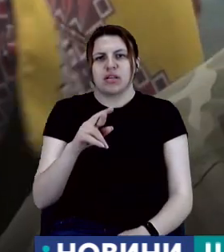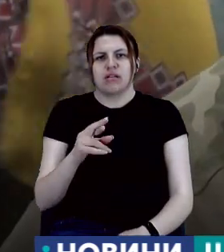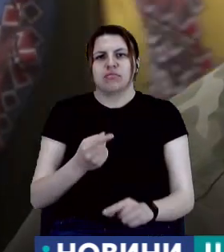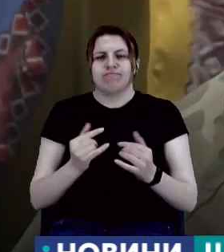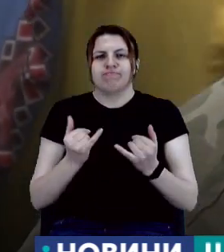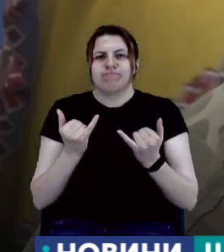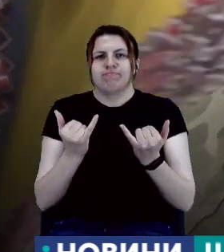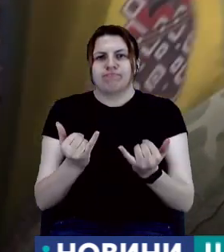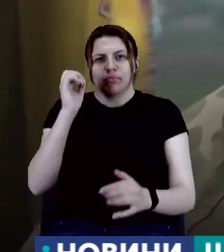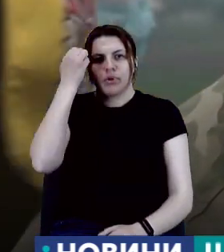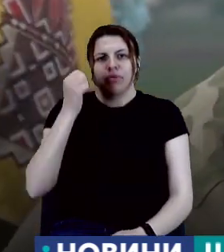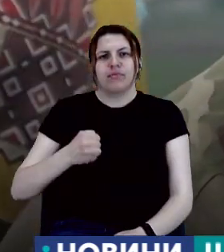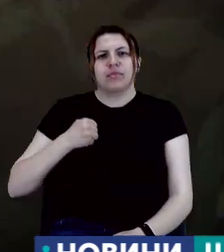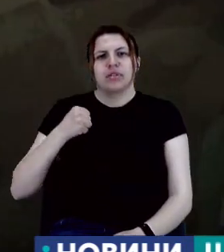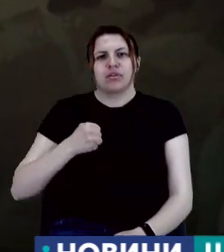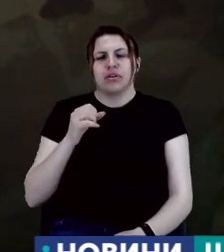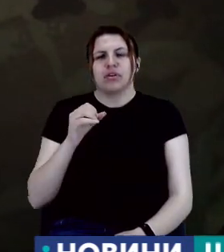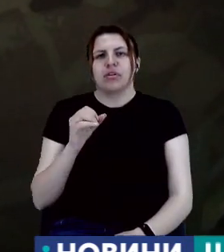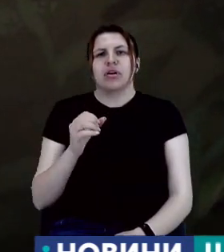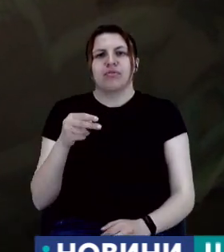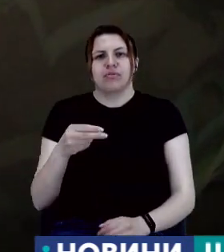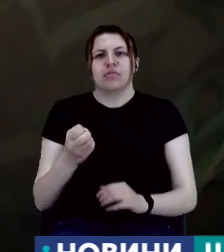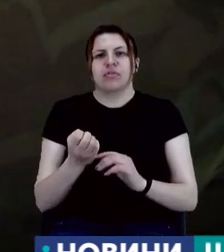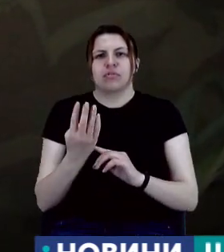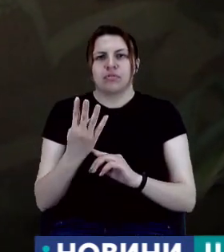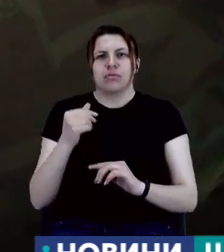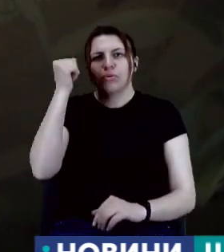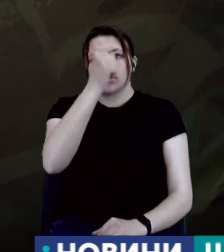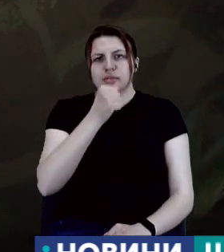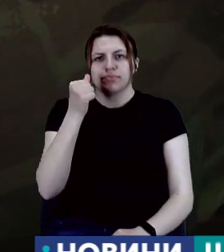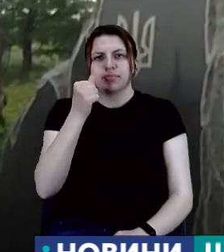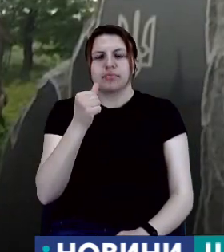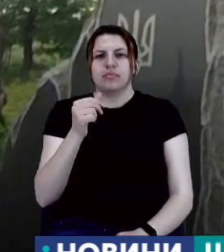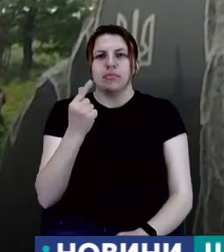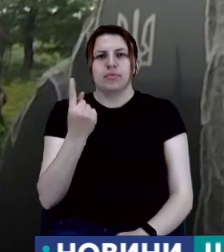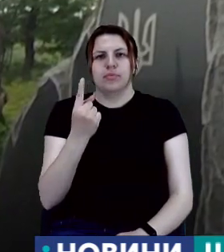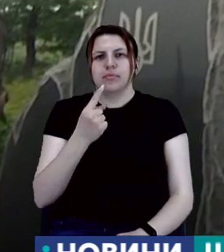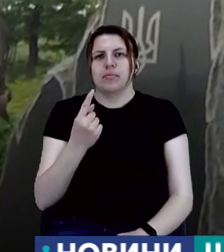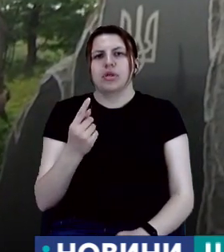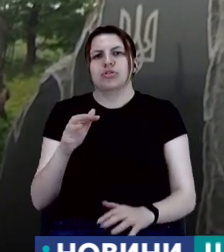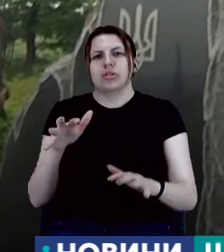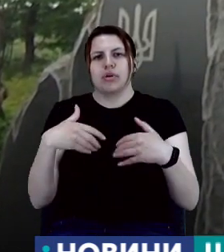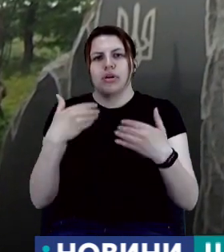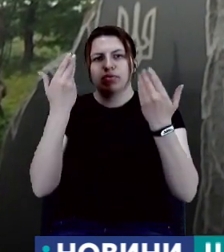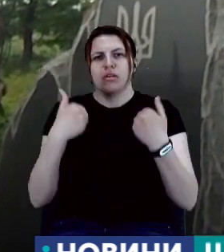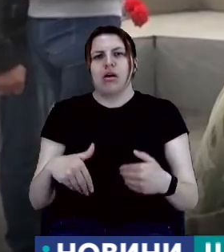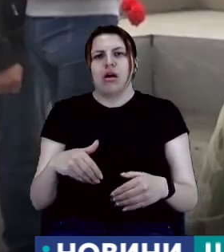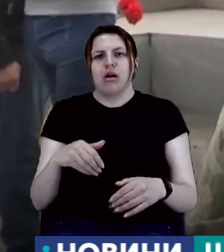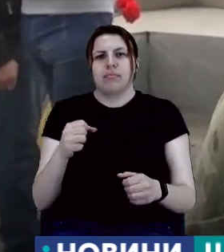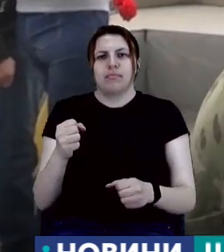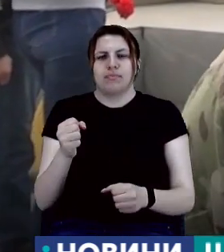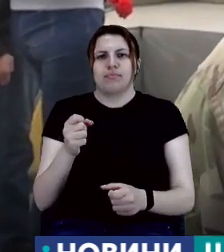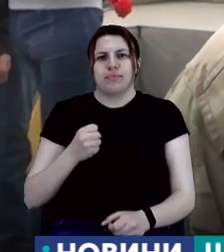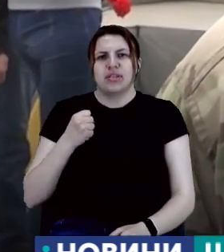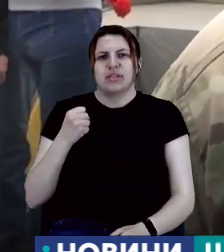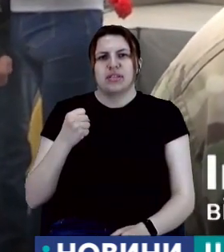і військовий Іван Дацько, який у 2014 році одним із перших забирав тіла бійців та евакуював поранених.